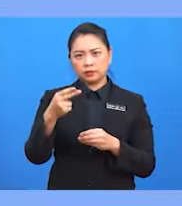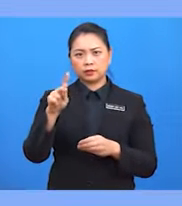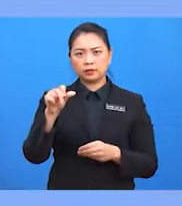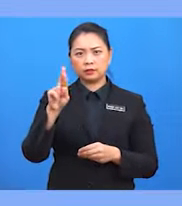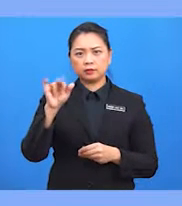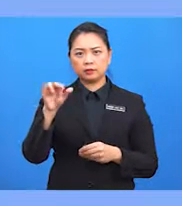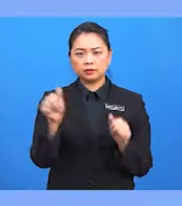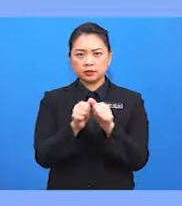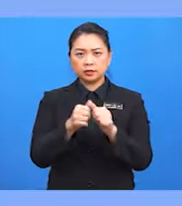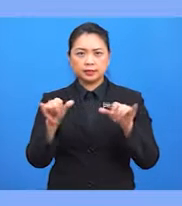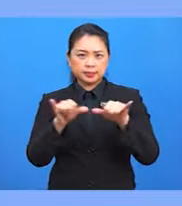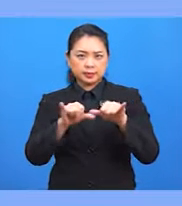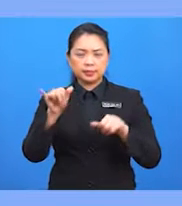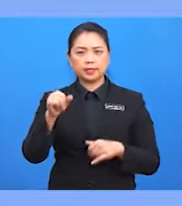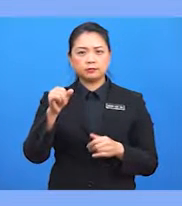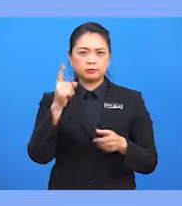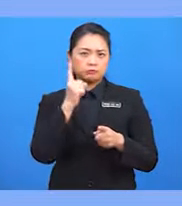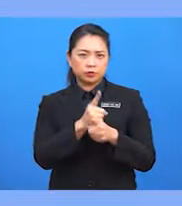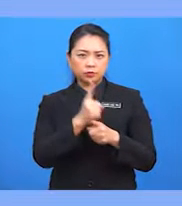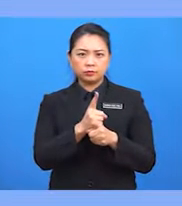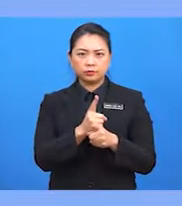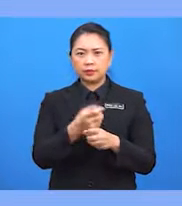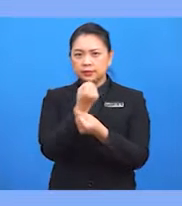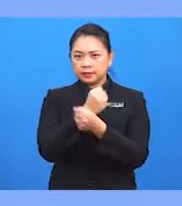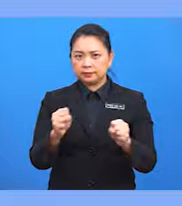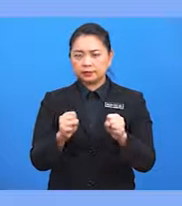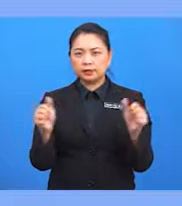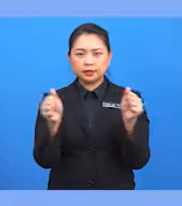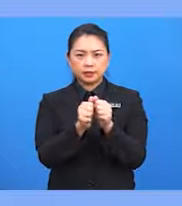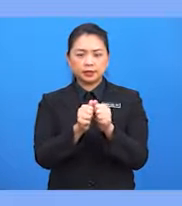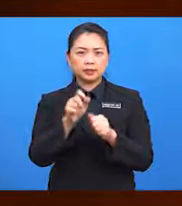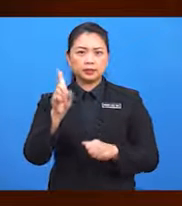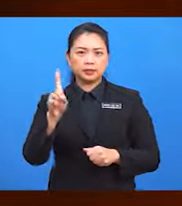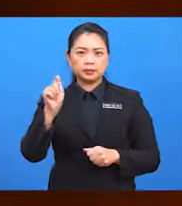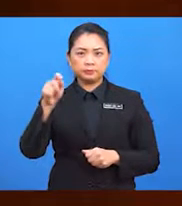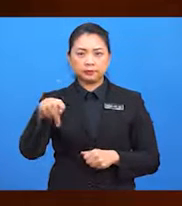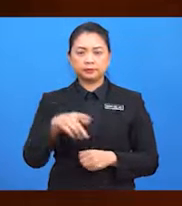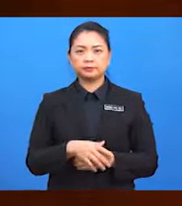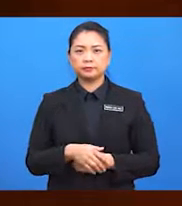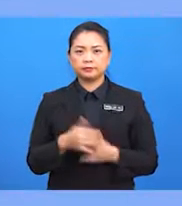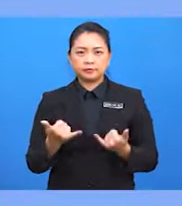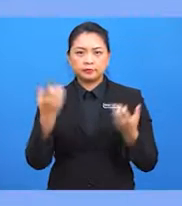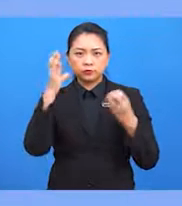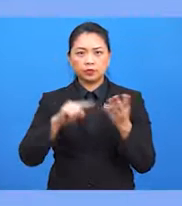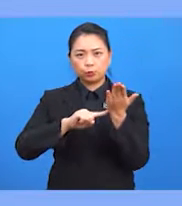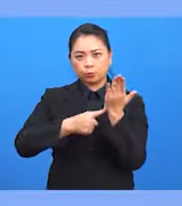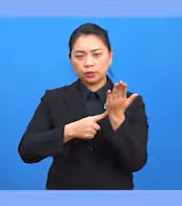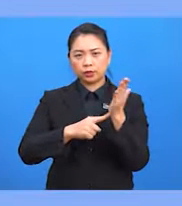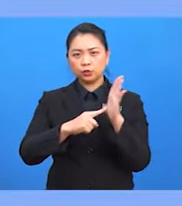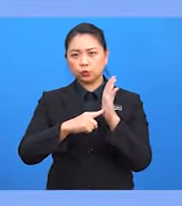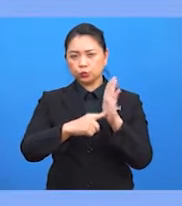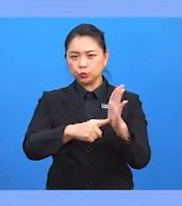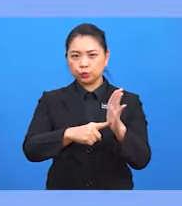menyiapkan karya dengan persediaan desktop publishing. Sekarang, saya akan mula demonstrasi